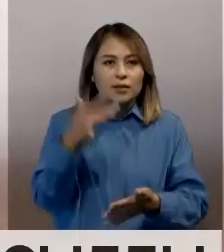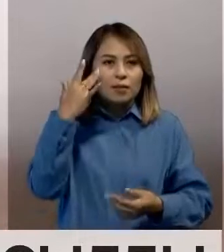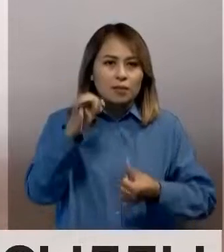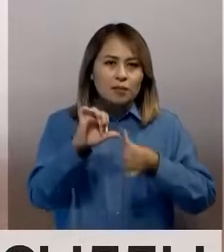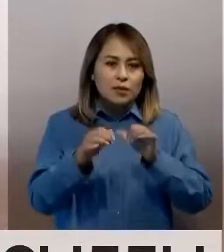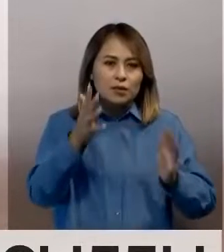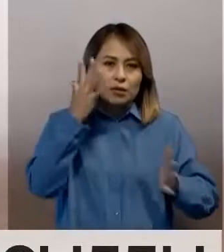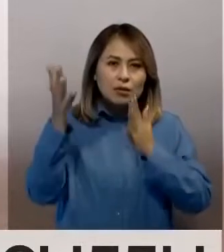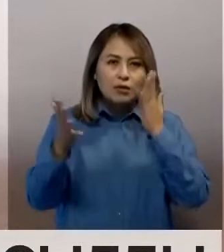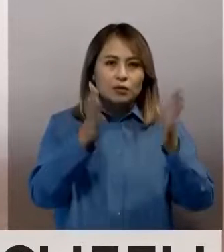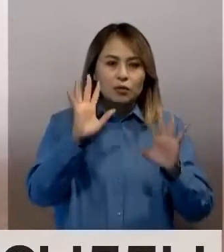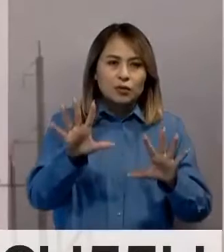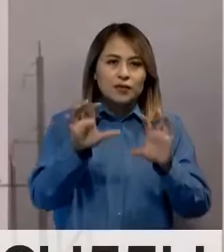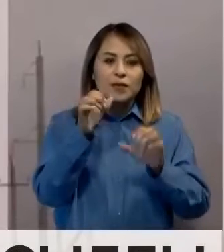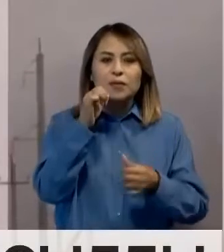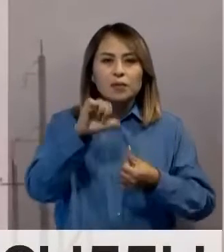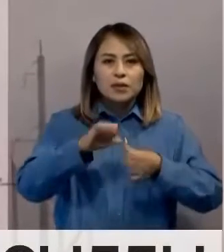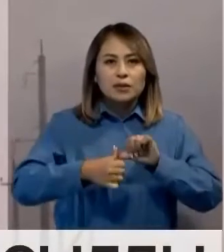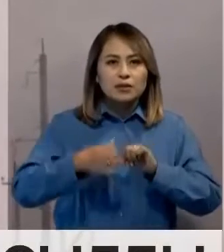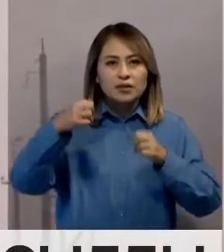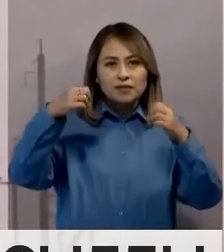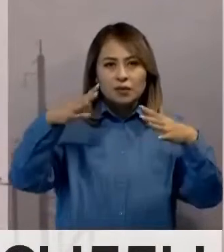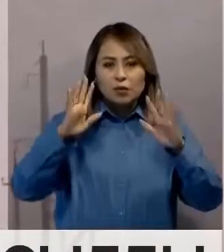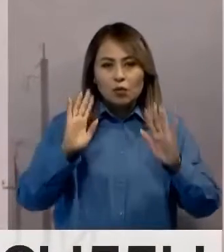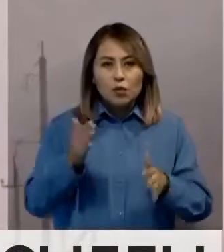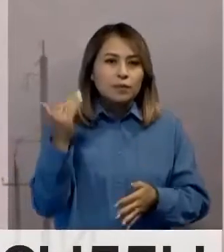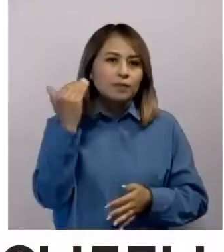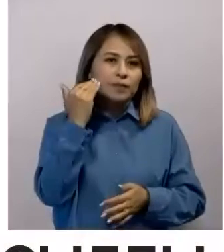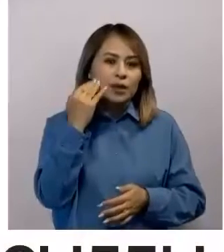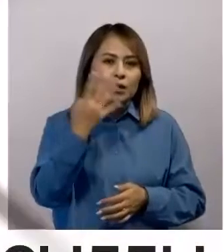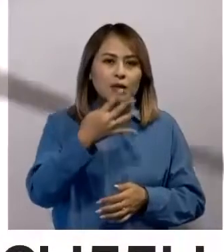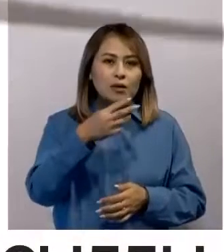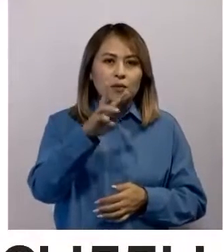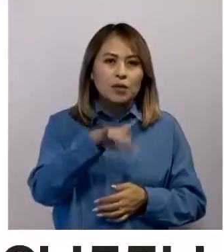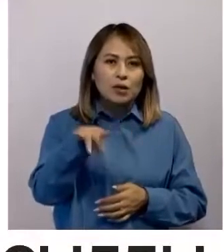тұратын жел энергияның пайда болуын қамтамасыз етеді. Жобаның құны шамамен 40